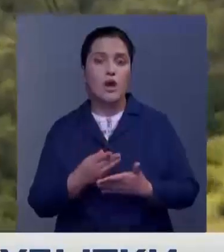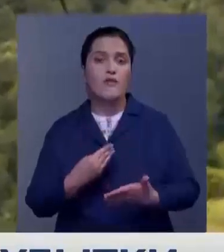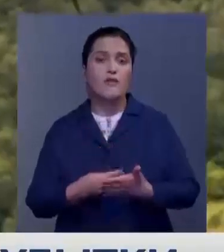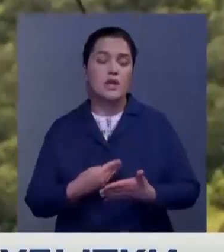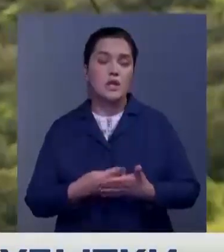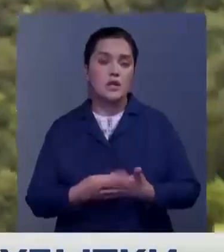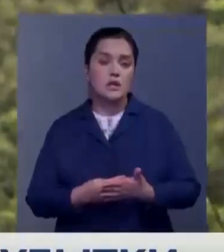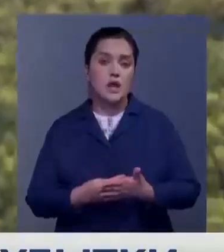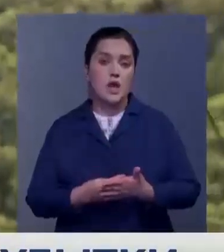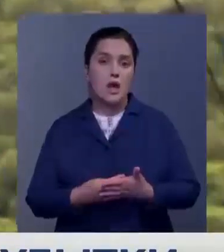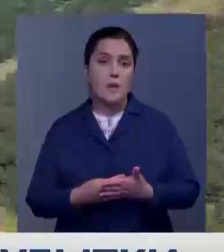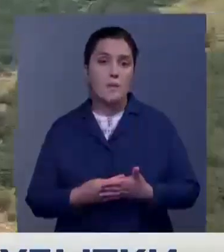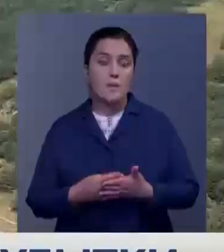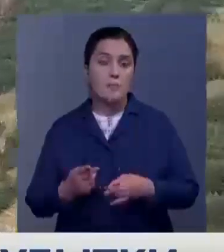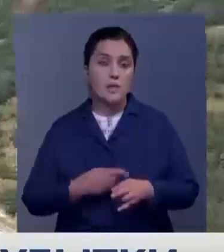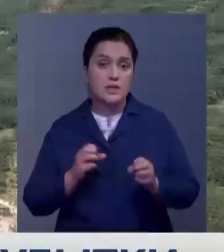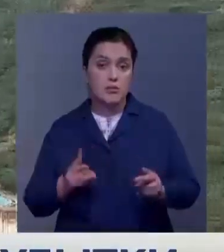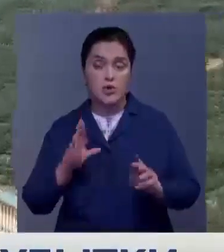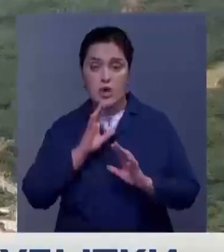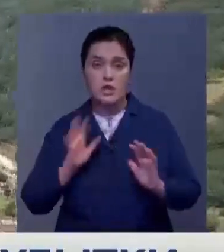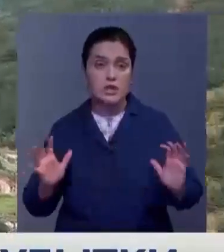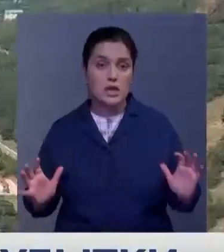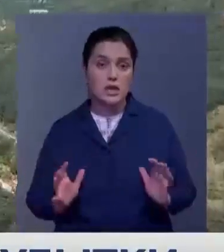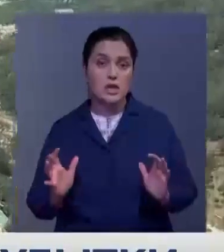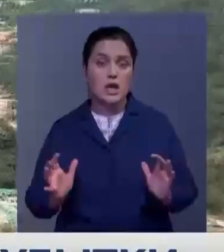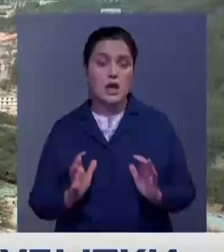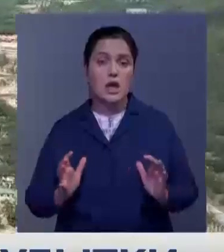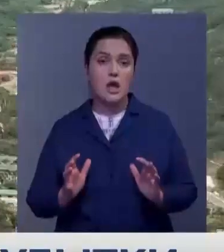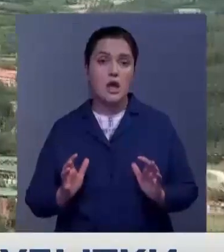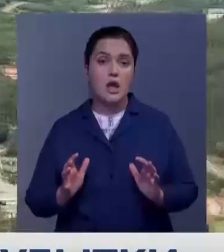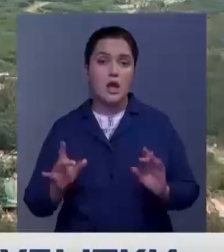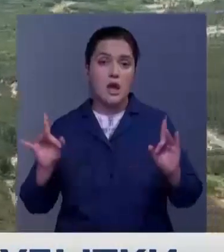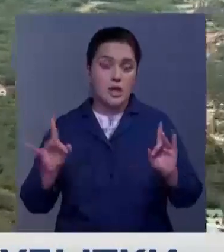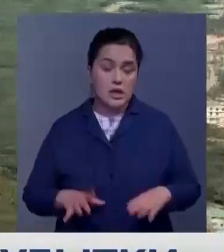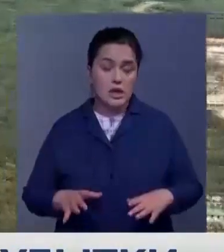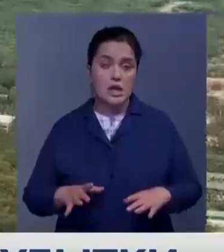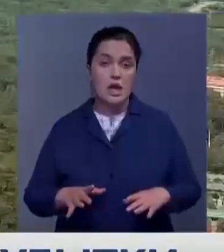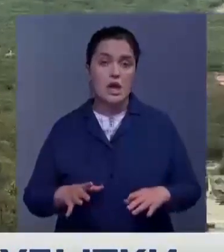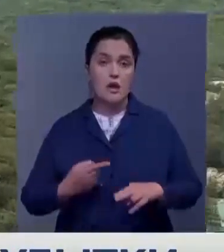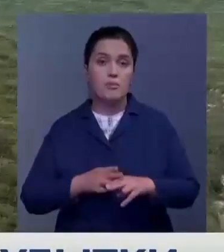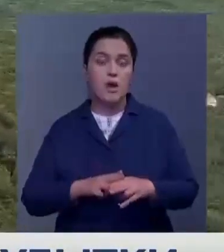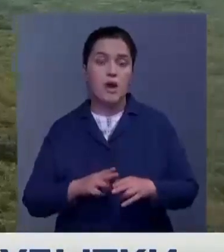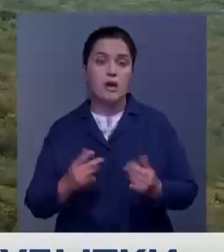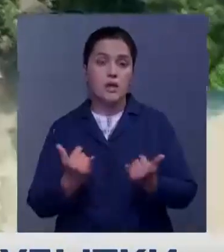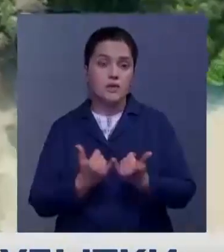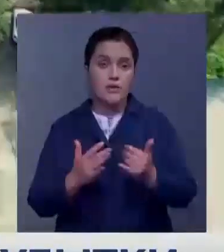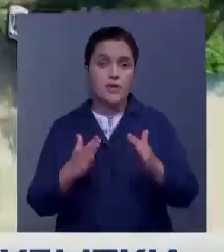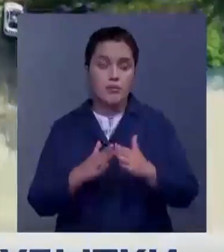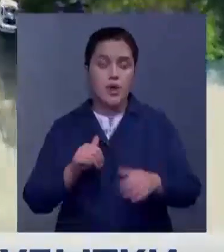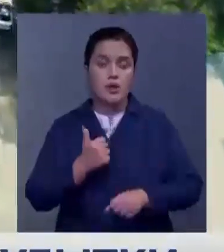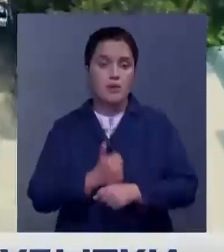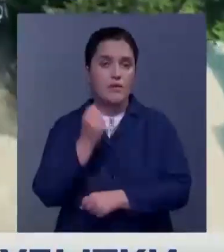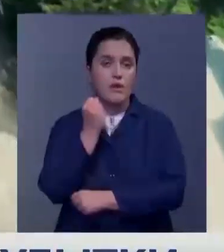подушкой безопасности, чтобы сохранить инфраструктуру отелей, ресторанов и гостевых домов и, главное, персонал.